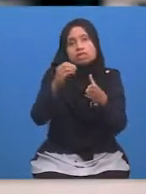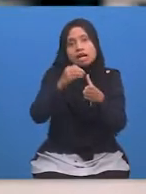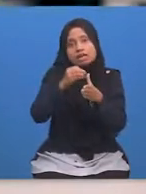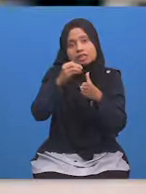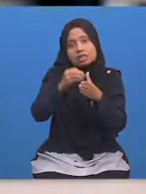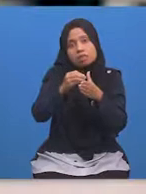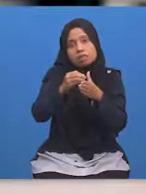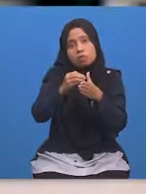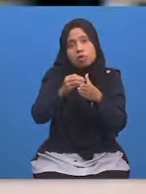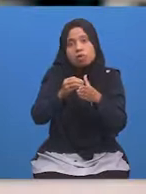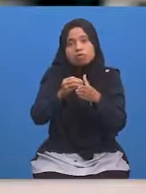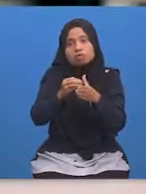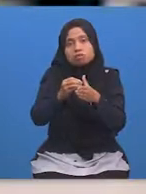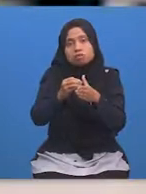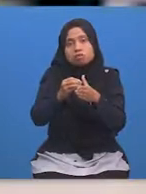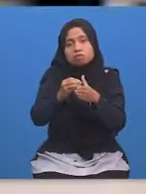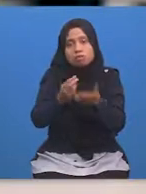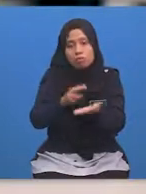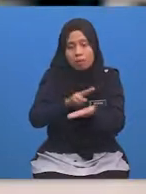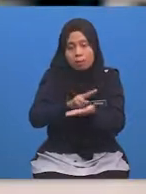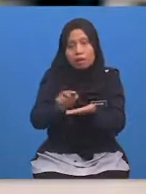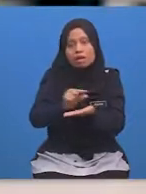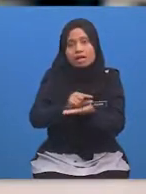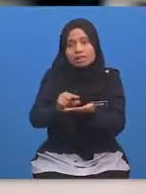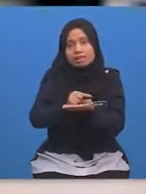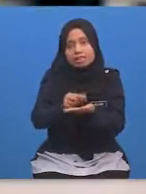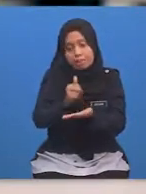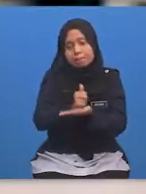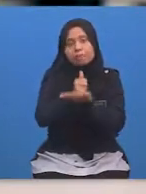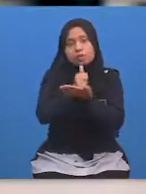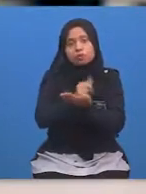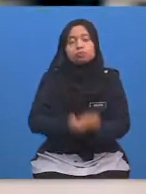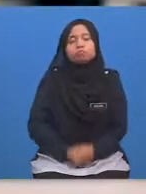atau mengupah seorang atau dua orang pembantu.